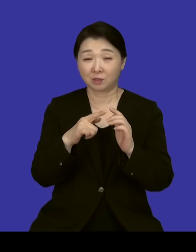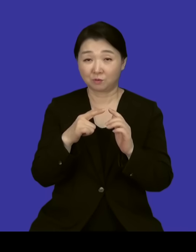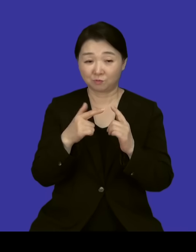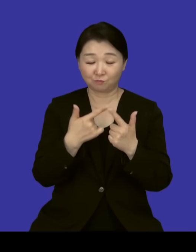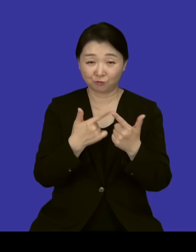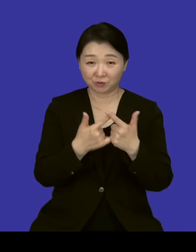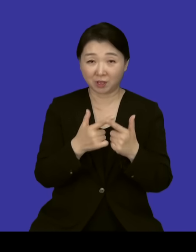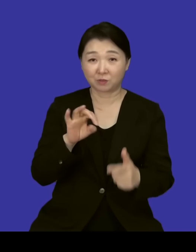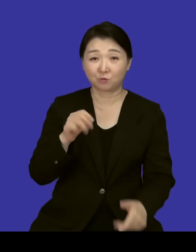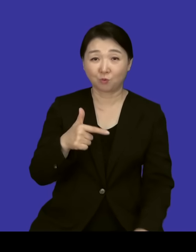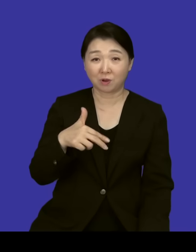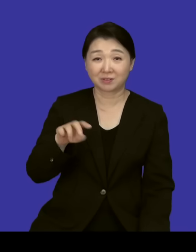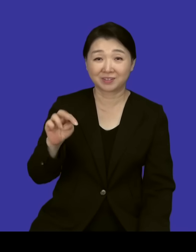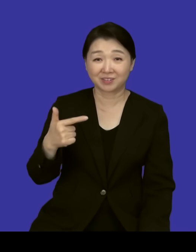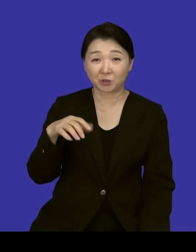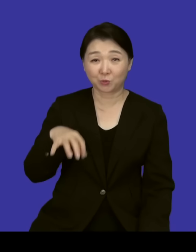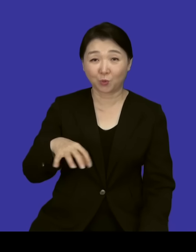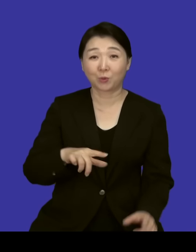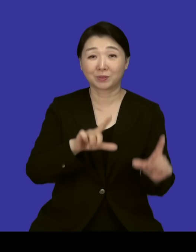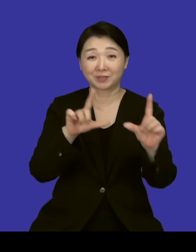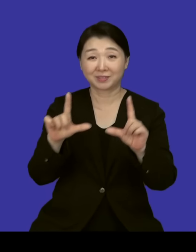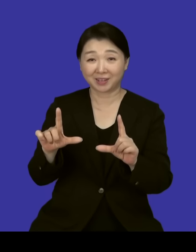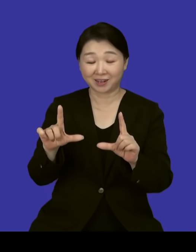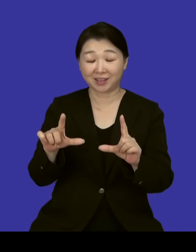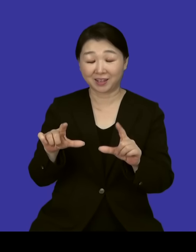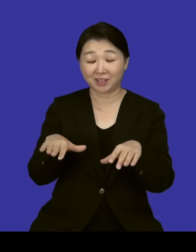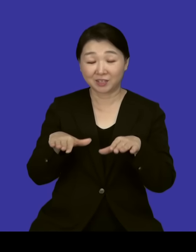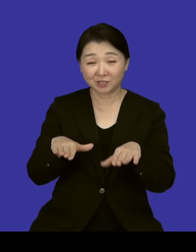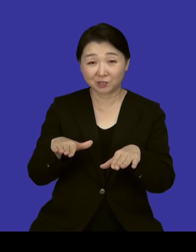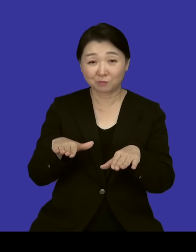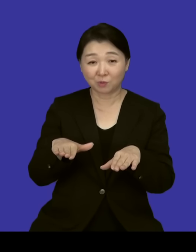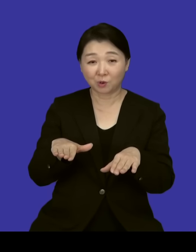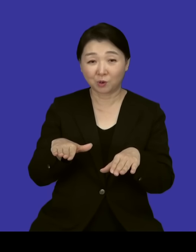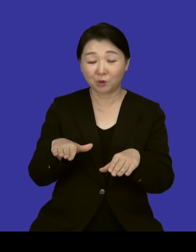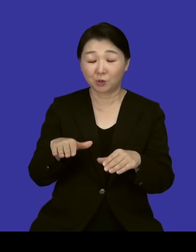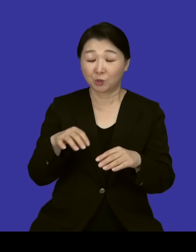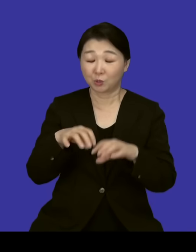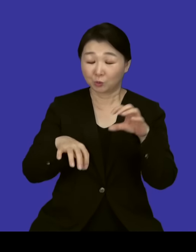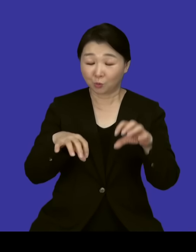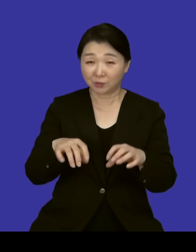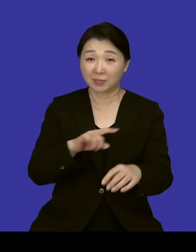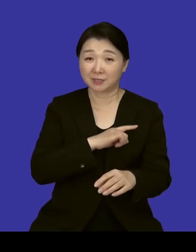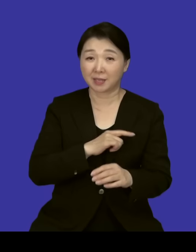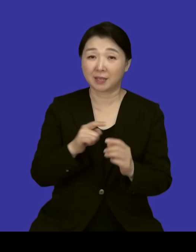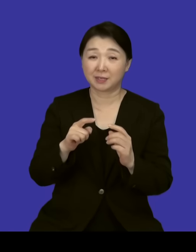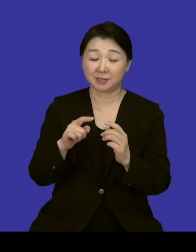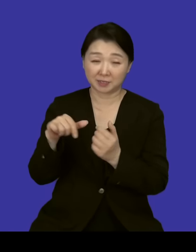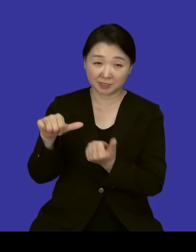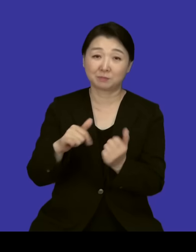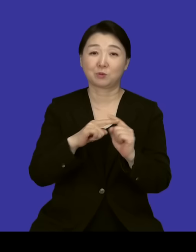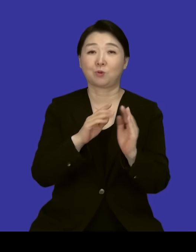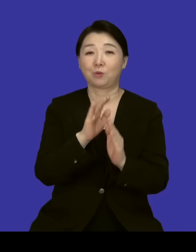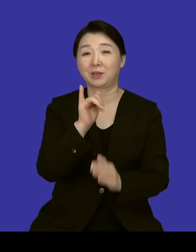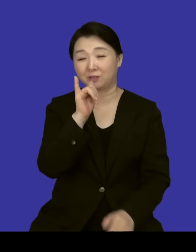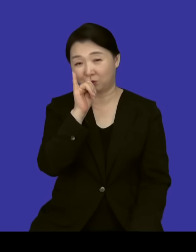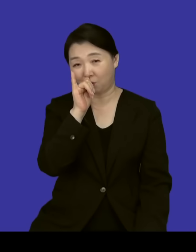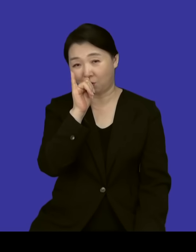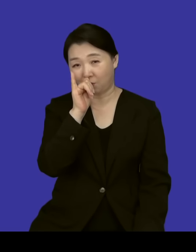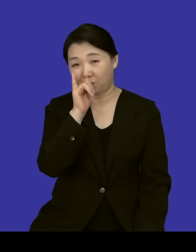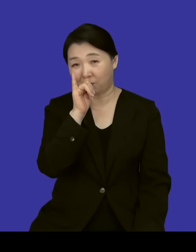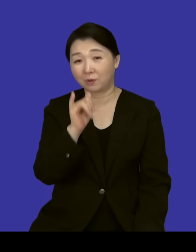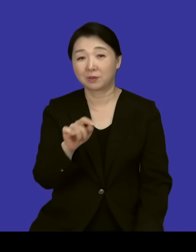온천동이라고 살았었는데 지금도 그 미남 노탈이라고 거기 보면 동네 제일 침례 교회가 있습니다. 네. 어릴 때 그 동네 제일